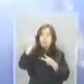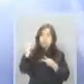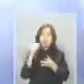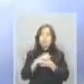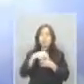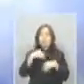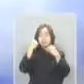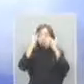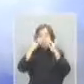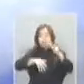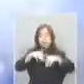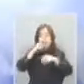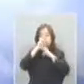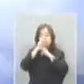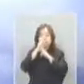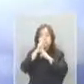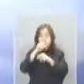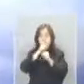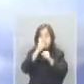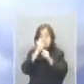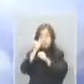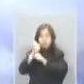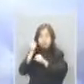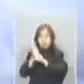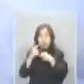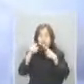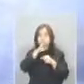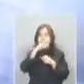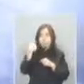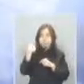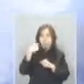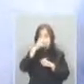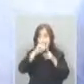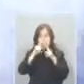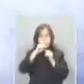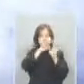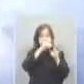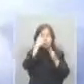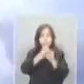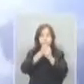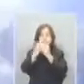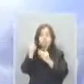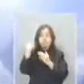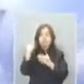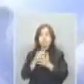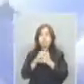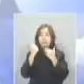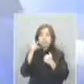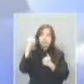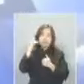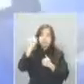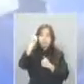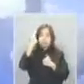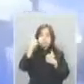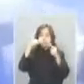ขอให้ประชาชนแลผใช้รใช้ถนนเพิ่มคามระมัดระวังในขณะที่มฝนฟาขนองด้ค่ะกลมาตดตรายงานสภวารกาศได้ใหมใขวข้ามไทย